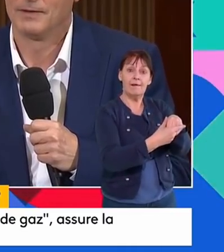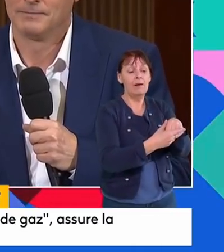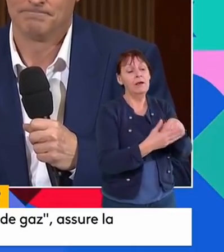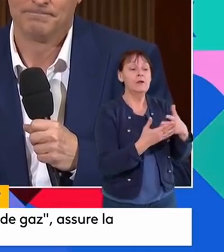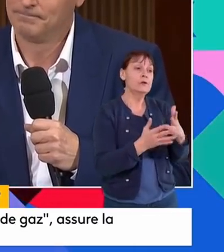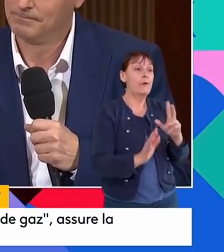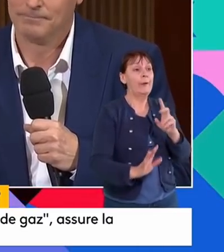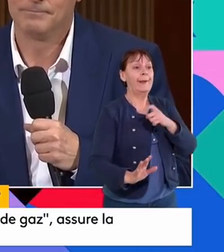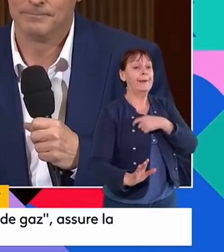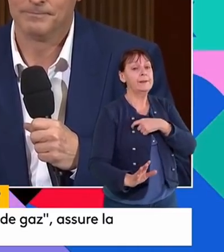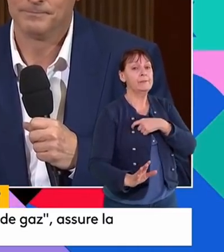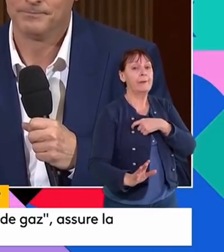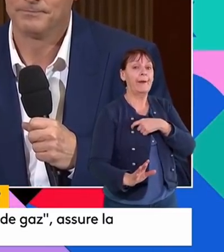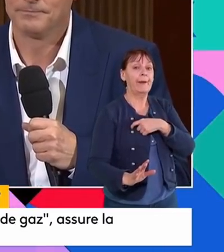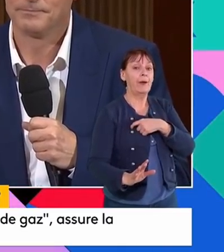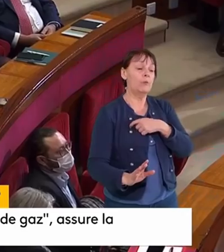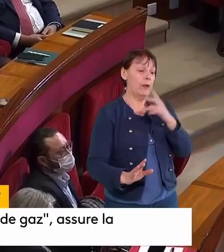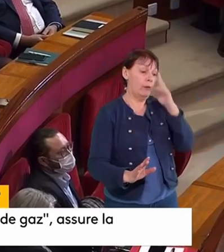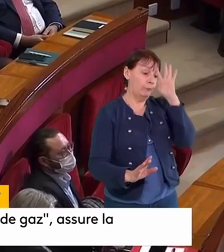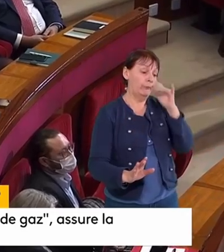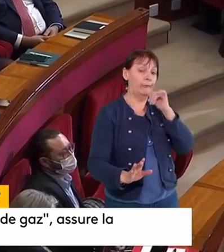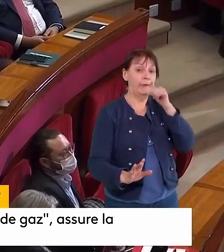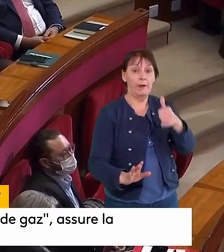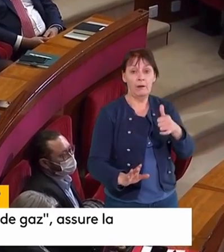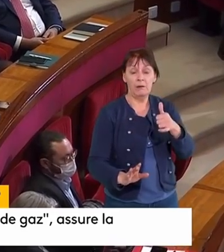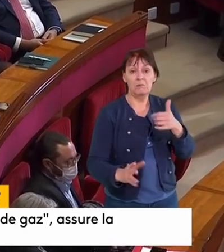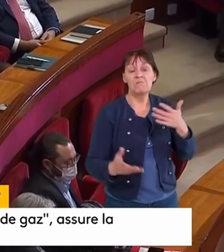mets des guillemets à tout ça, mais...